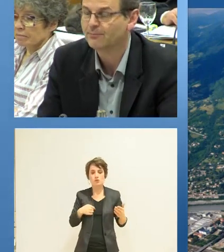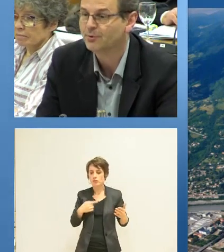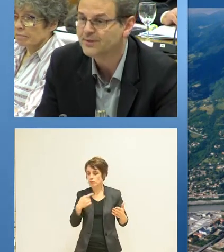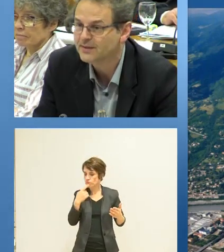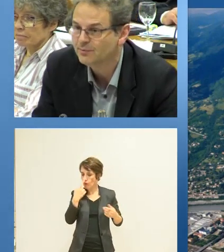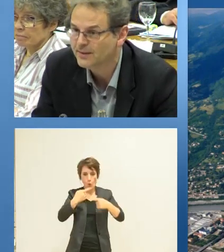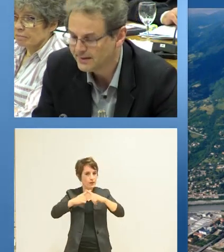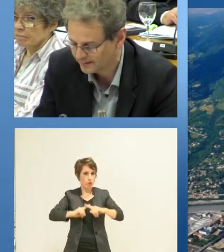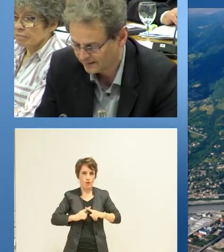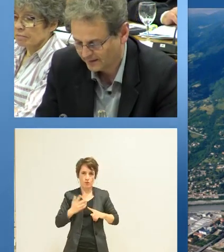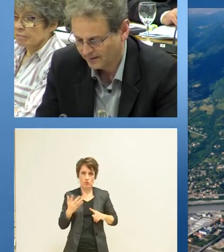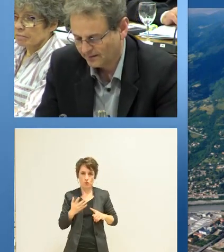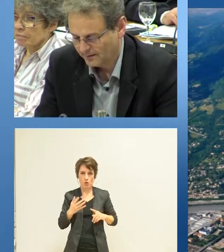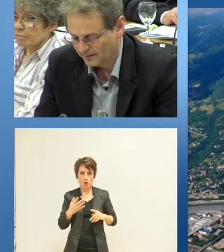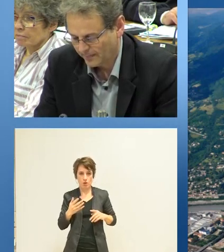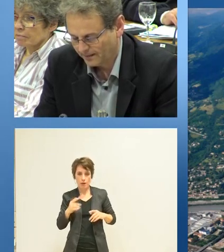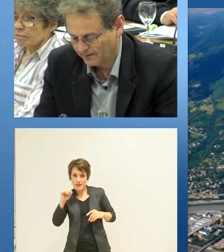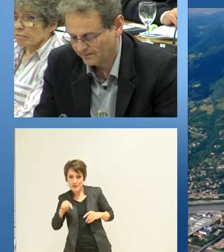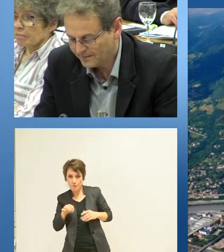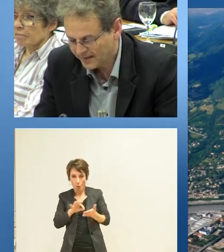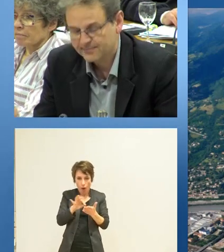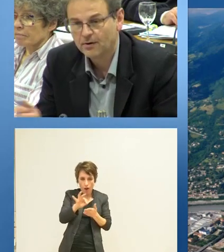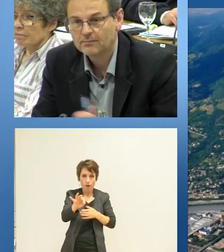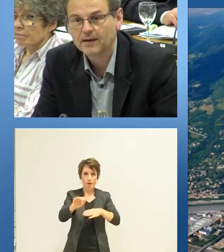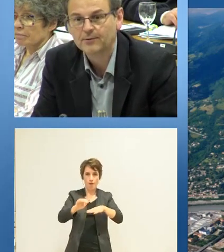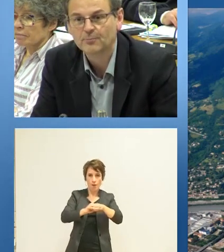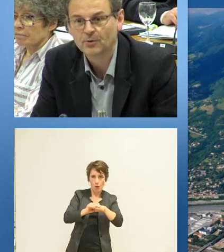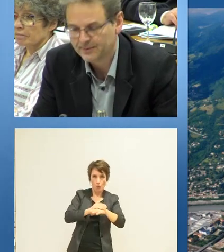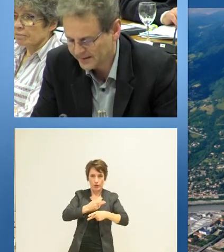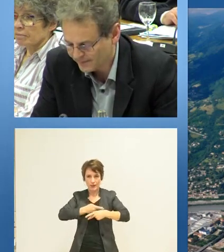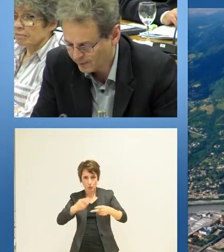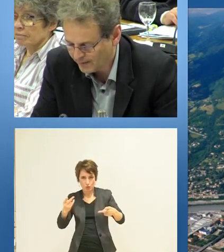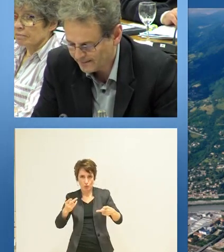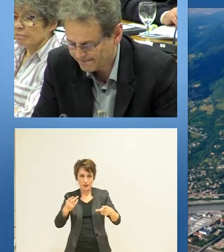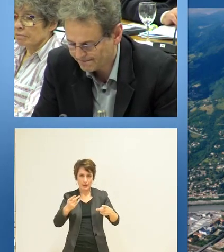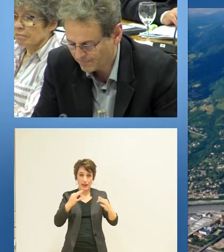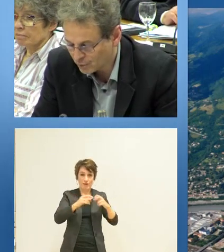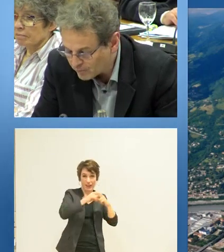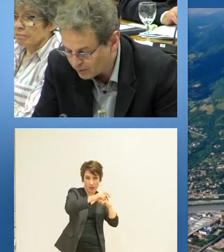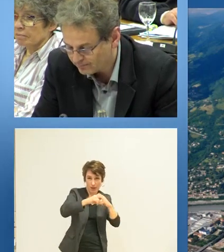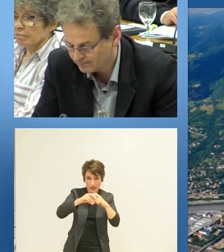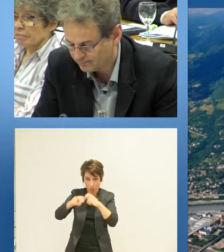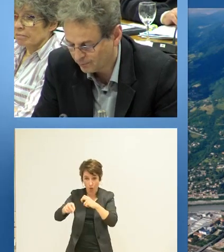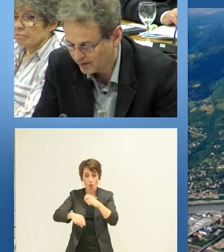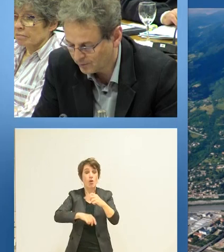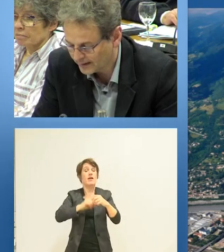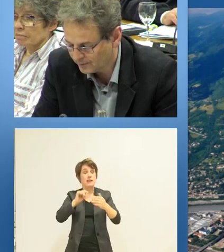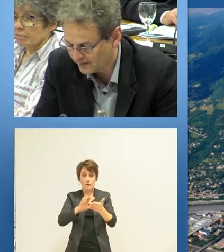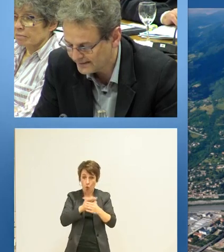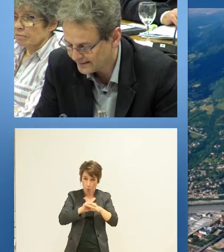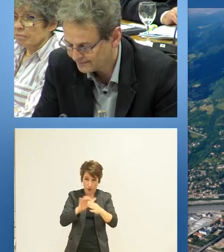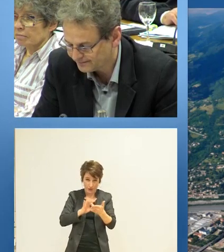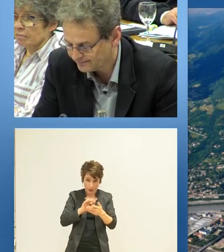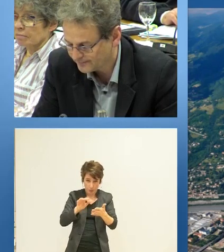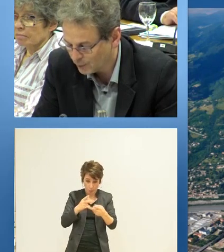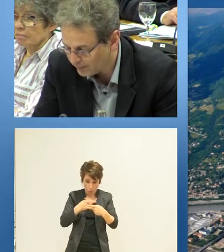différentes politiques publiques déplacement avec le plan de déplacement urbain logement programme local de